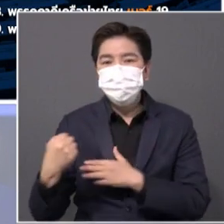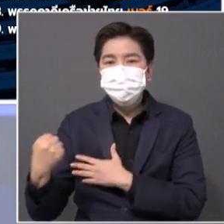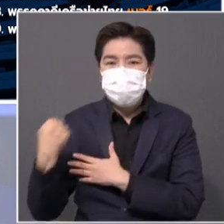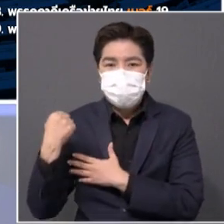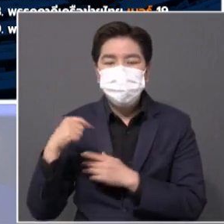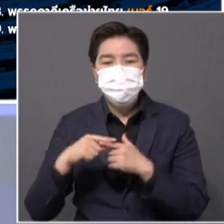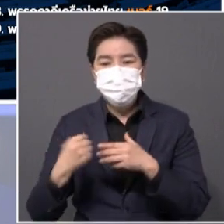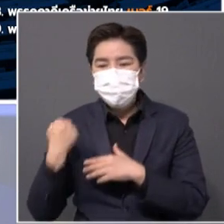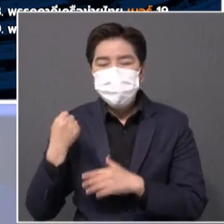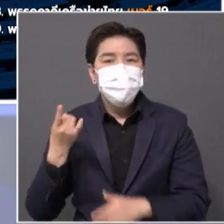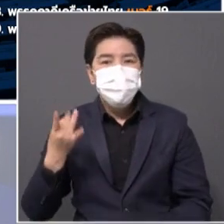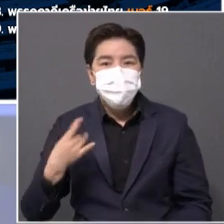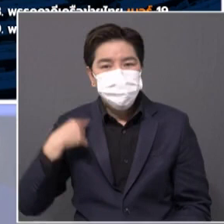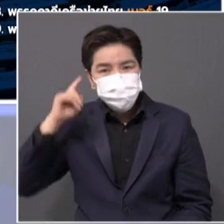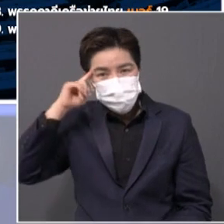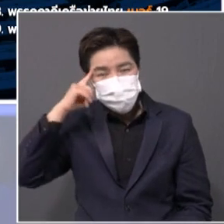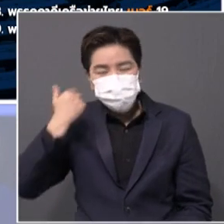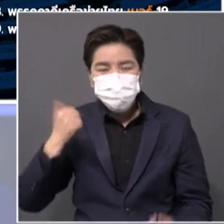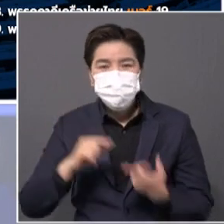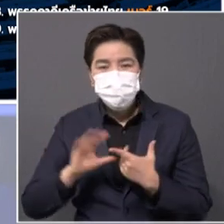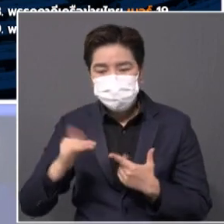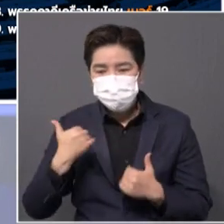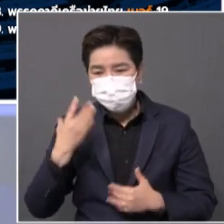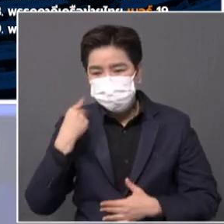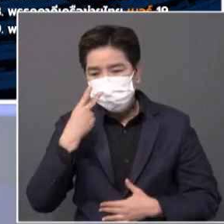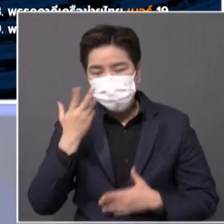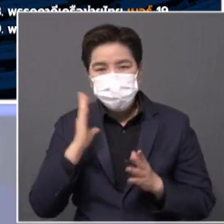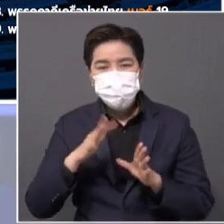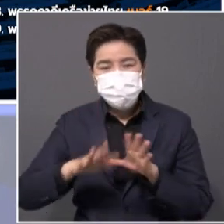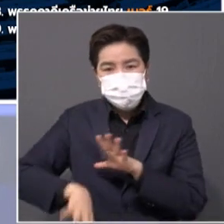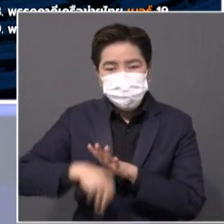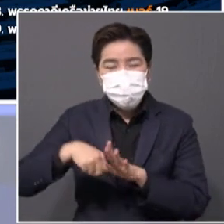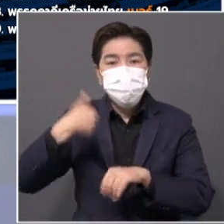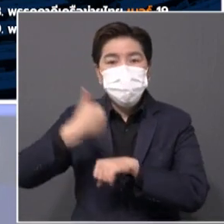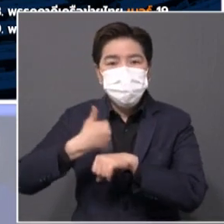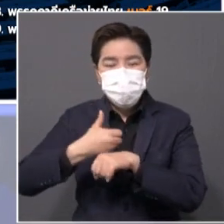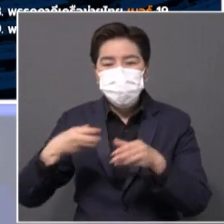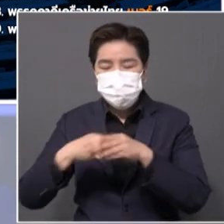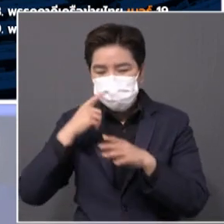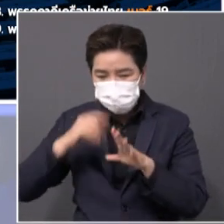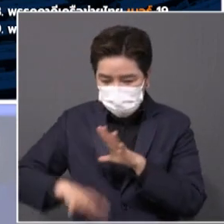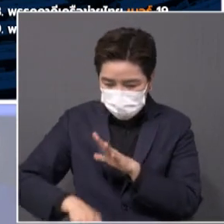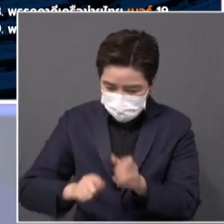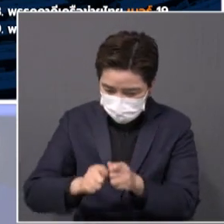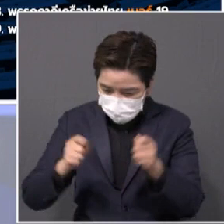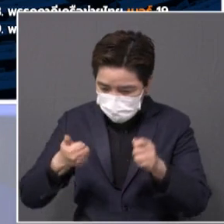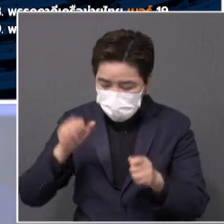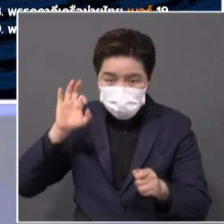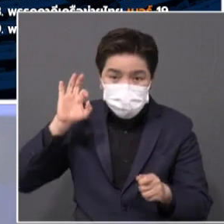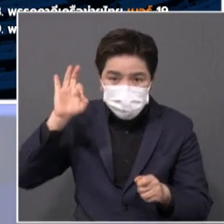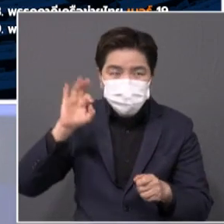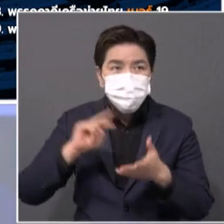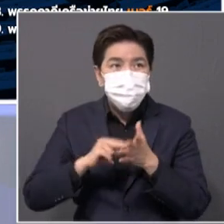แต่ว่าเป็นพลังอะไรเนี่ยไม่แน่ใจเหมือนกันต้องให้ทางภาคเขามาหาเสียงนะหัวหน้าพรรคพลังหลังจากที่ทราบว่าตัวเองได้ใหม่ได้ 9